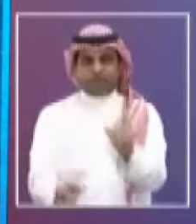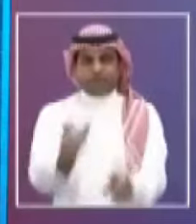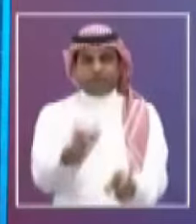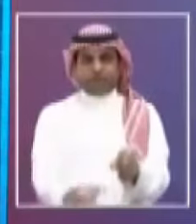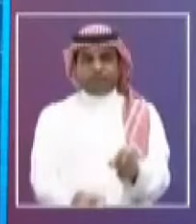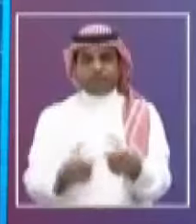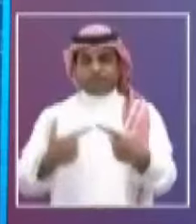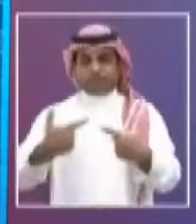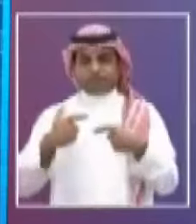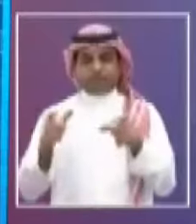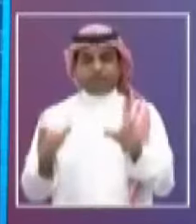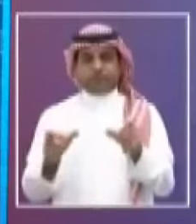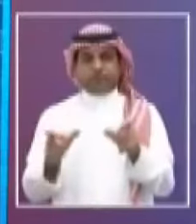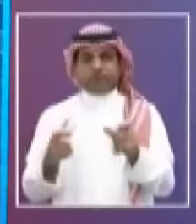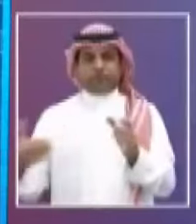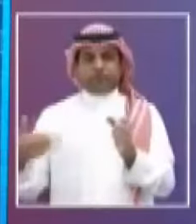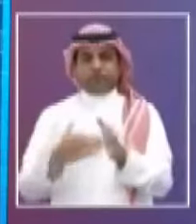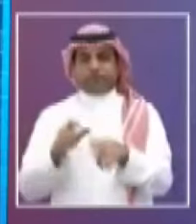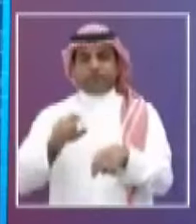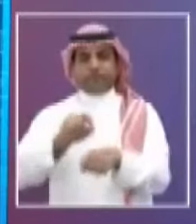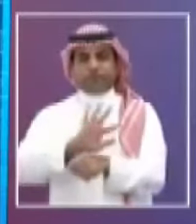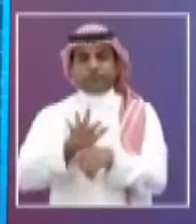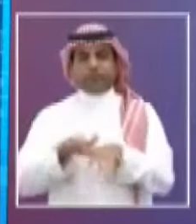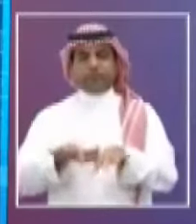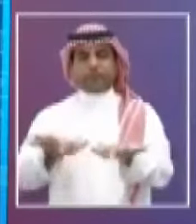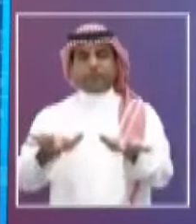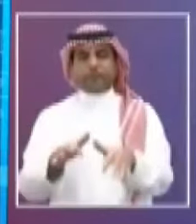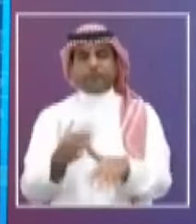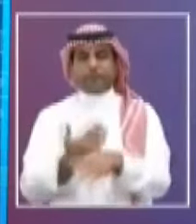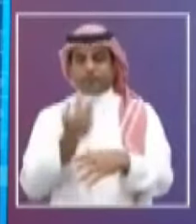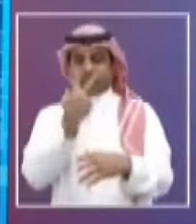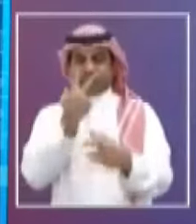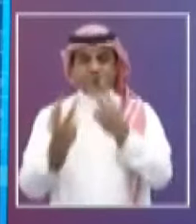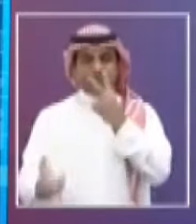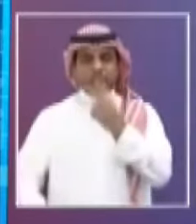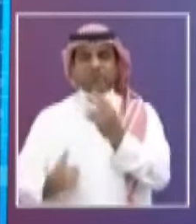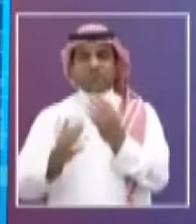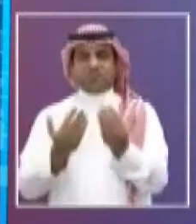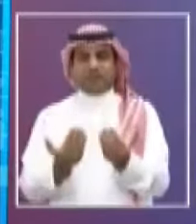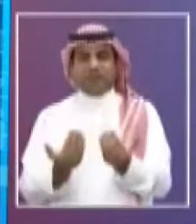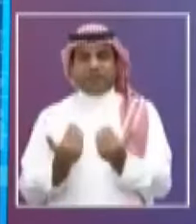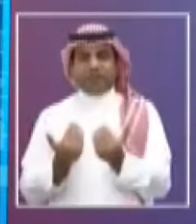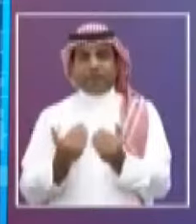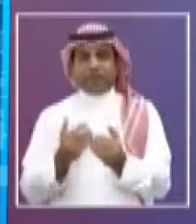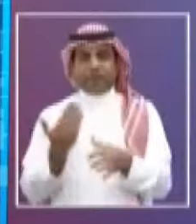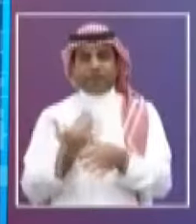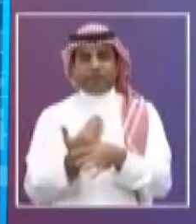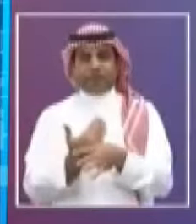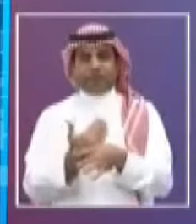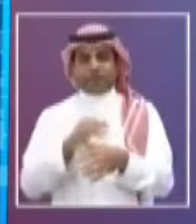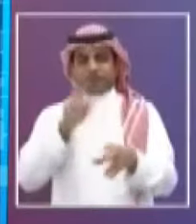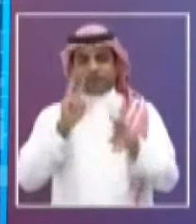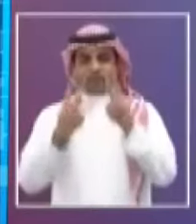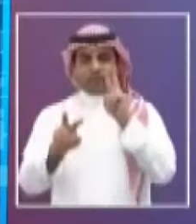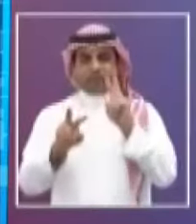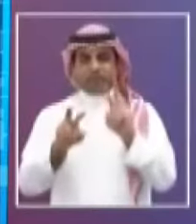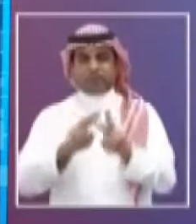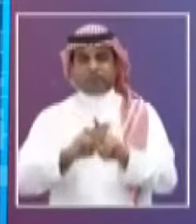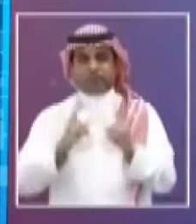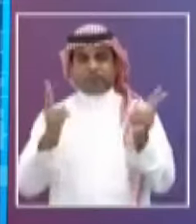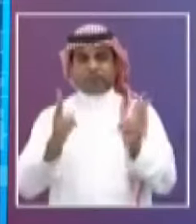والأمور الوقائية مما يؤدي إلى الانتشار، وهذه علامات مبكرة تعطي الجميع